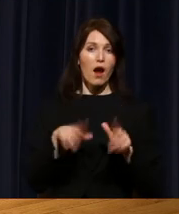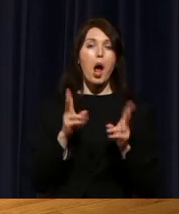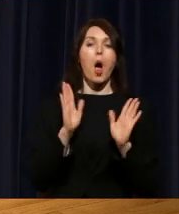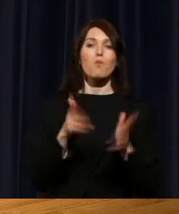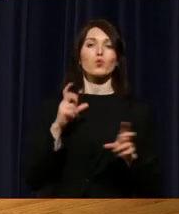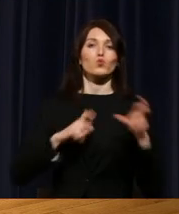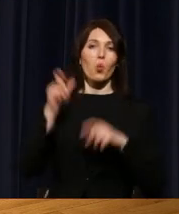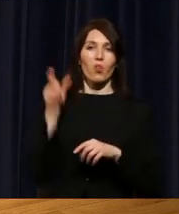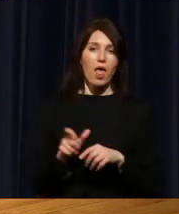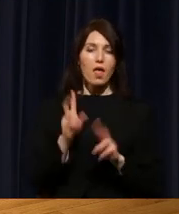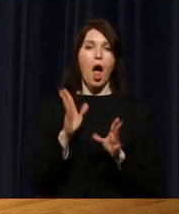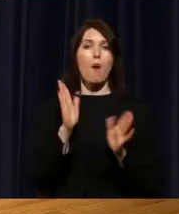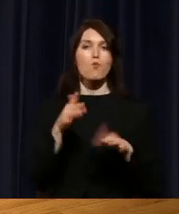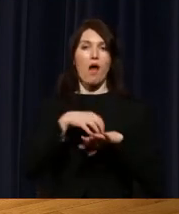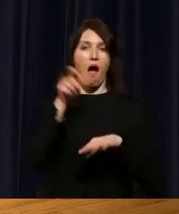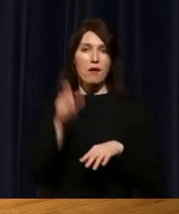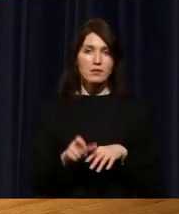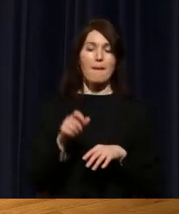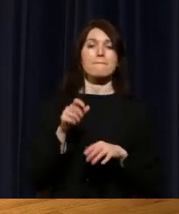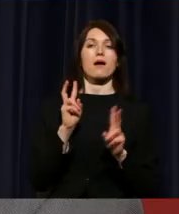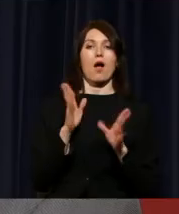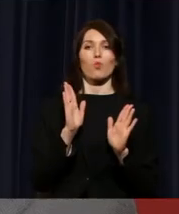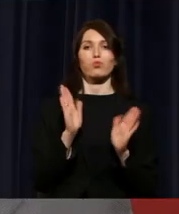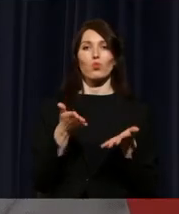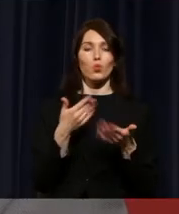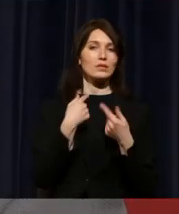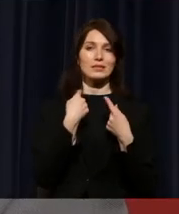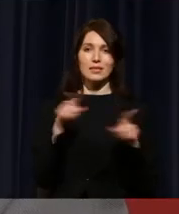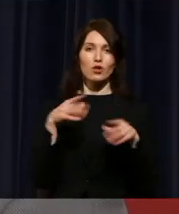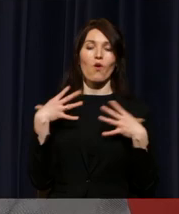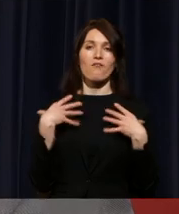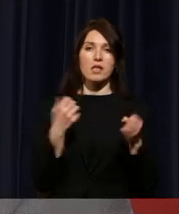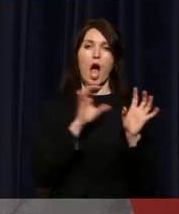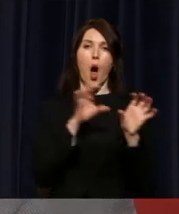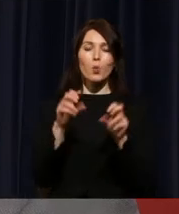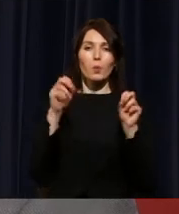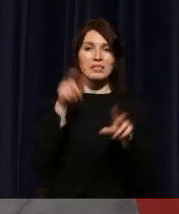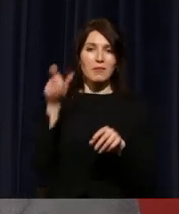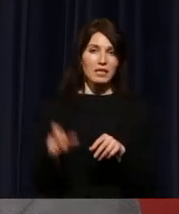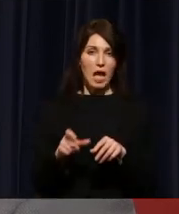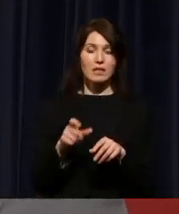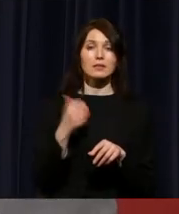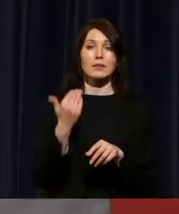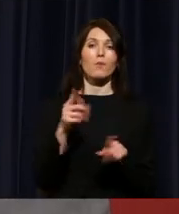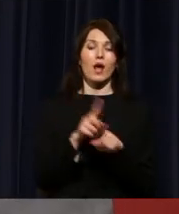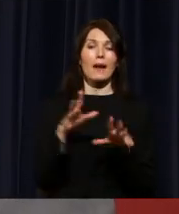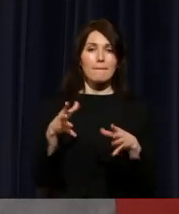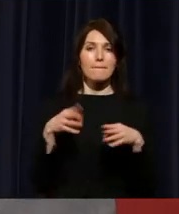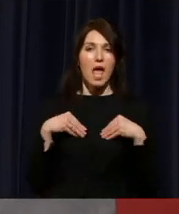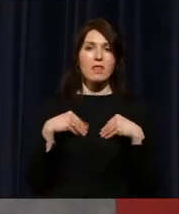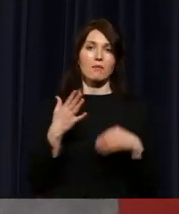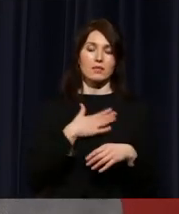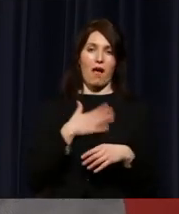būt studentam, kā būt ārstam, kā būt dažādu citu veselības aprūpes speciālistam un tad jau pieņemt sev